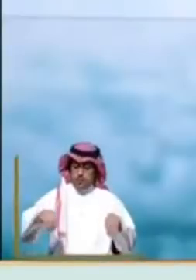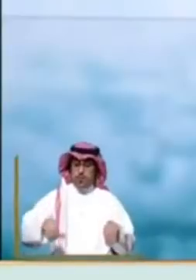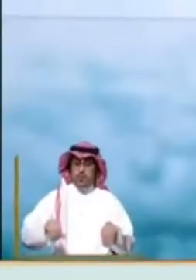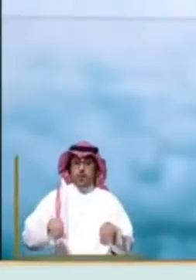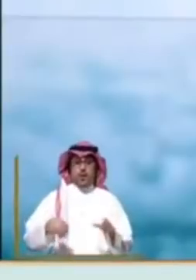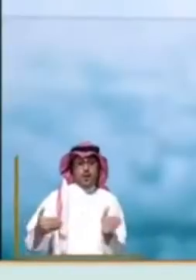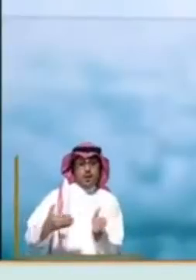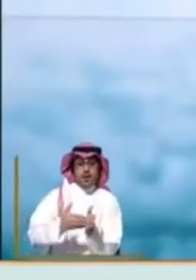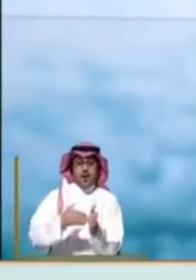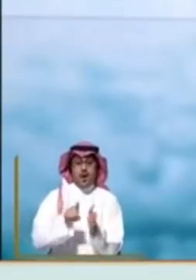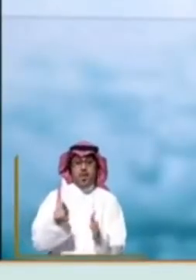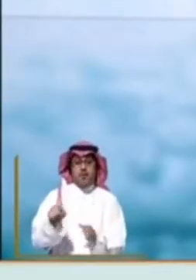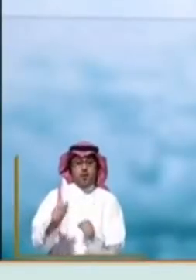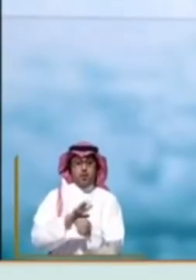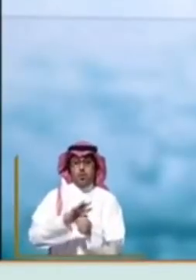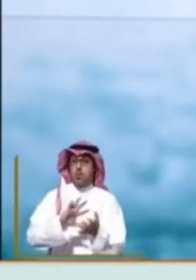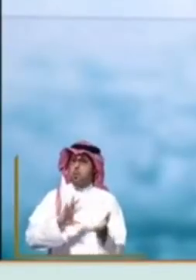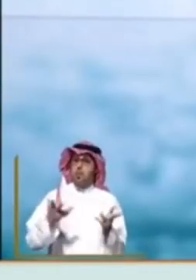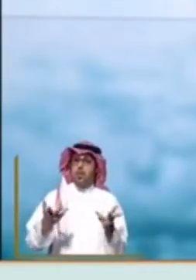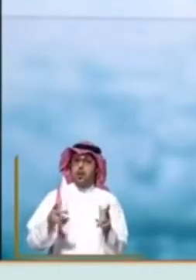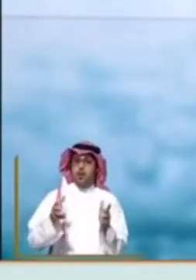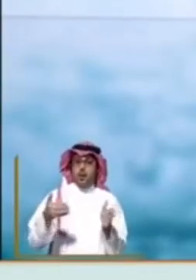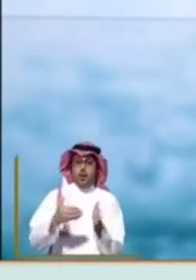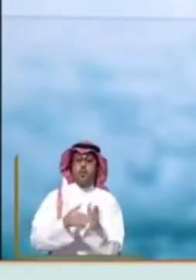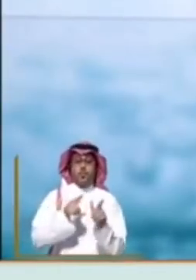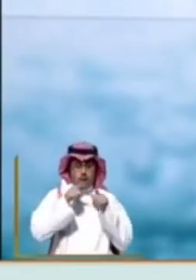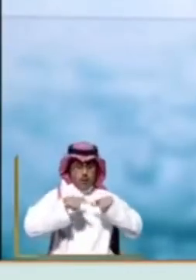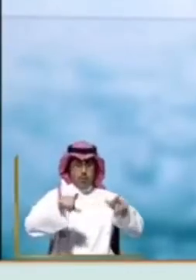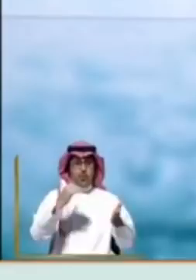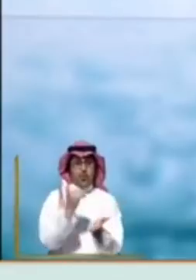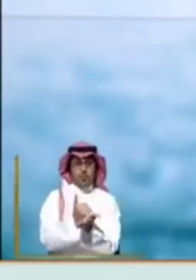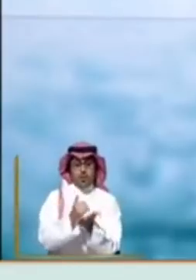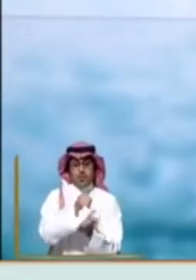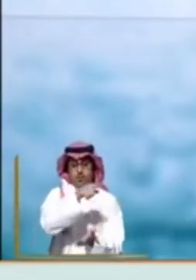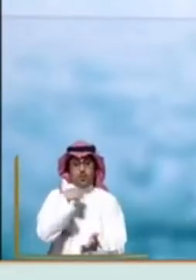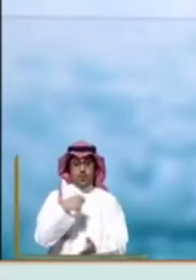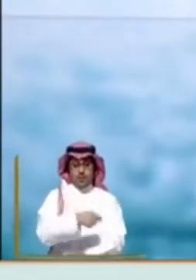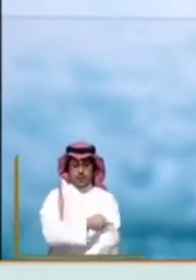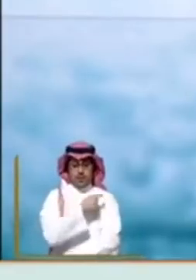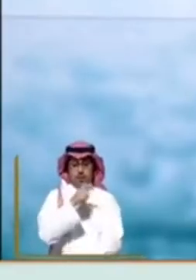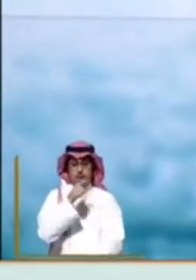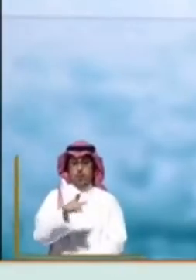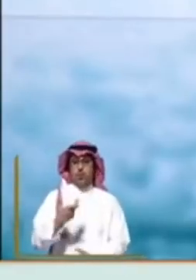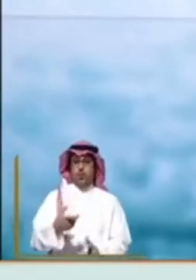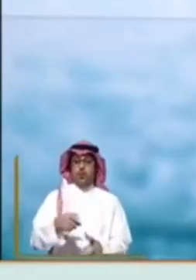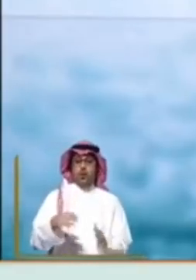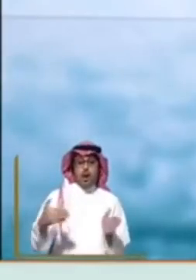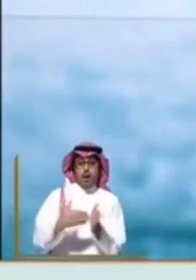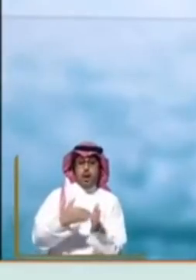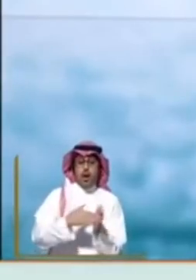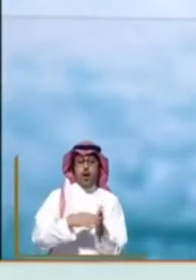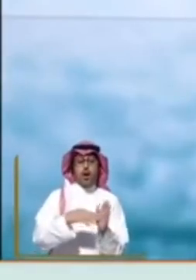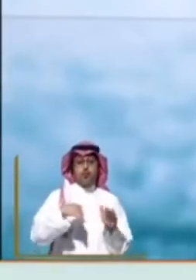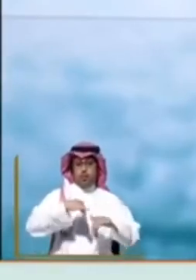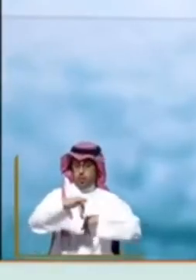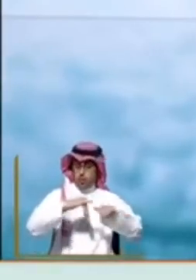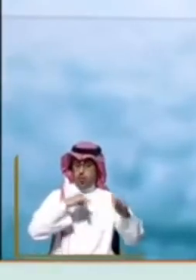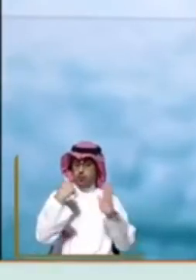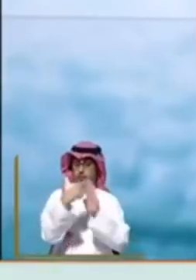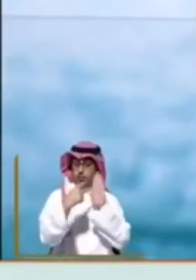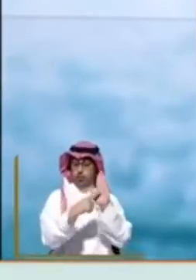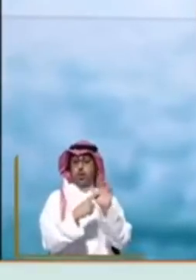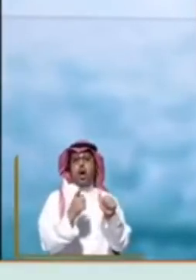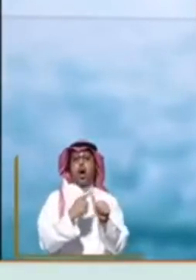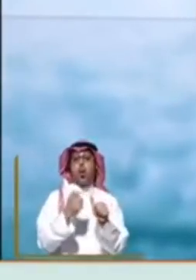وعن انتهاء جائحة كورونا المستجدة، أوضح الدكتور العبد العالي أن نهاية هذه الجائحة ترتبط بعدة طرق، من